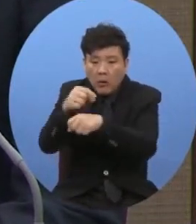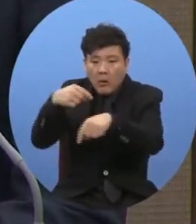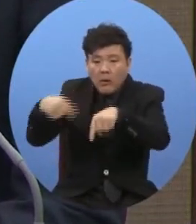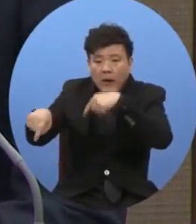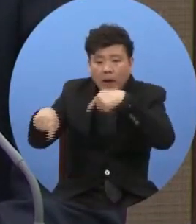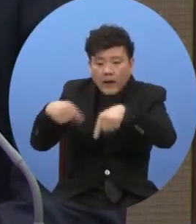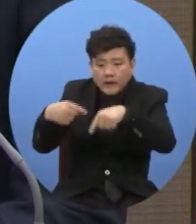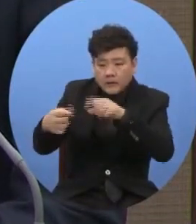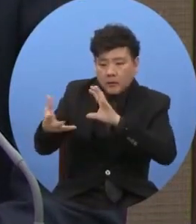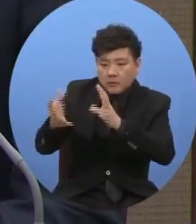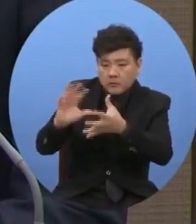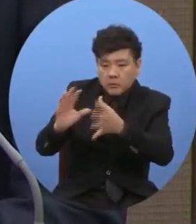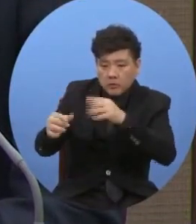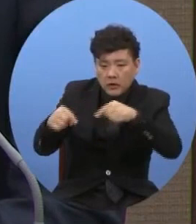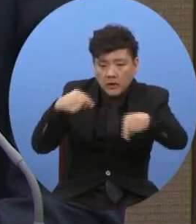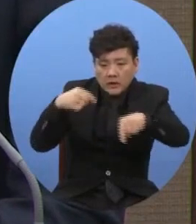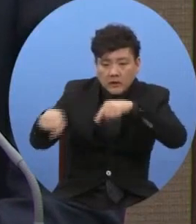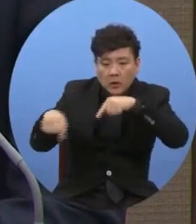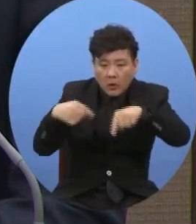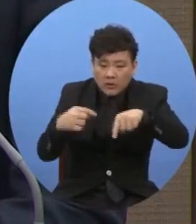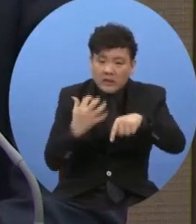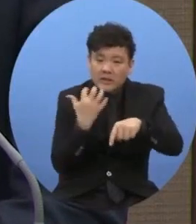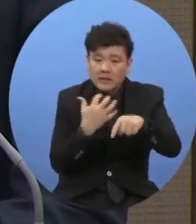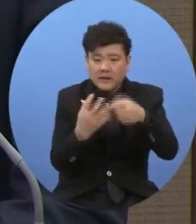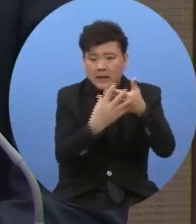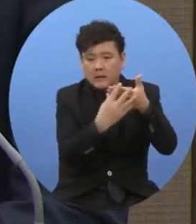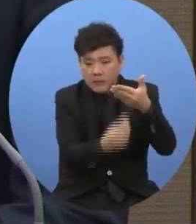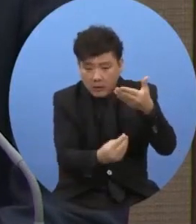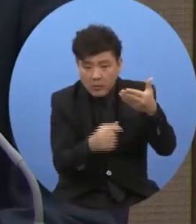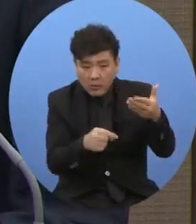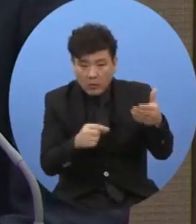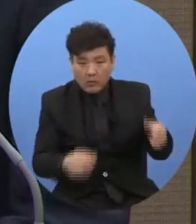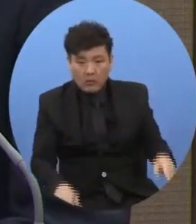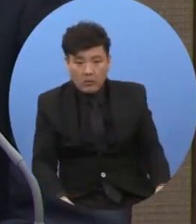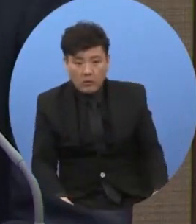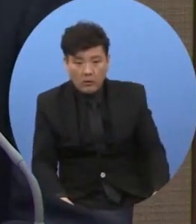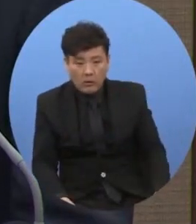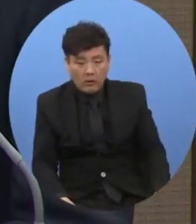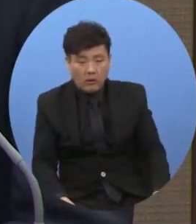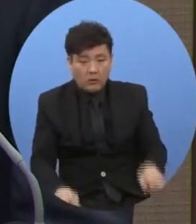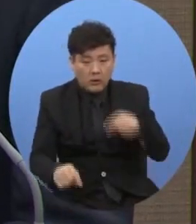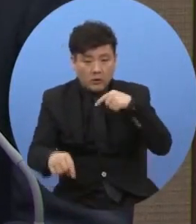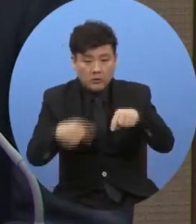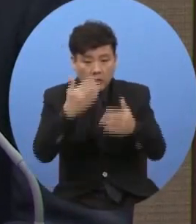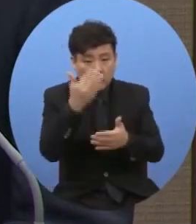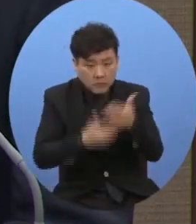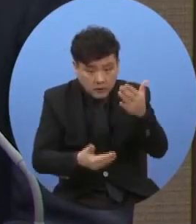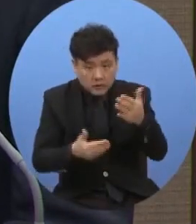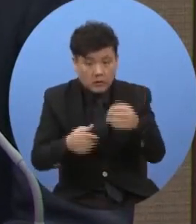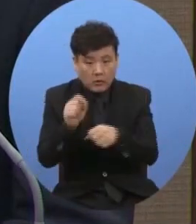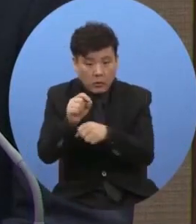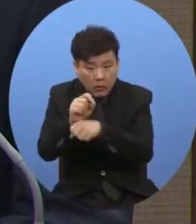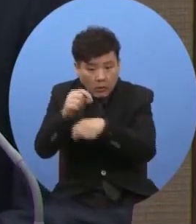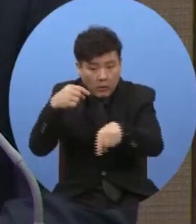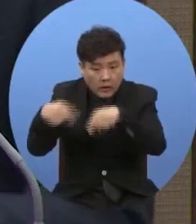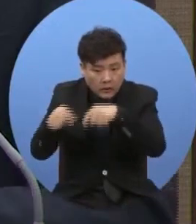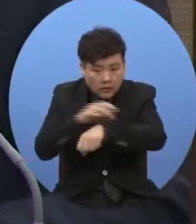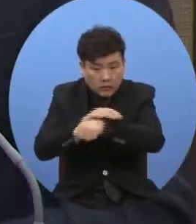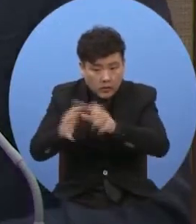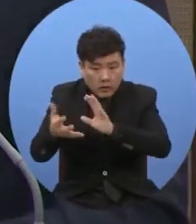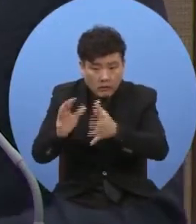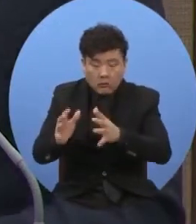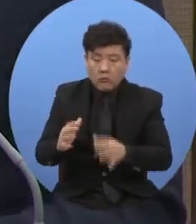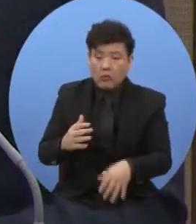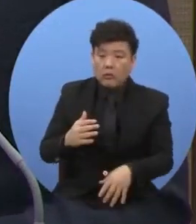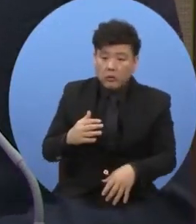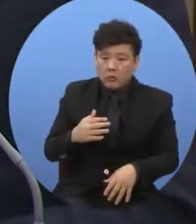하고 있는 거 아니겠습니까? 정치적 거품 빼고 행정적인 논의는 뭐 잘 진행되고 있다고 판단하십니까 그러면? 실무적으로 계속 지금 논의를 하고 있는